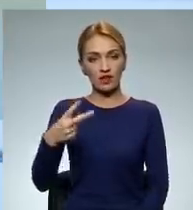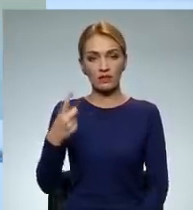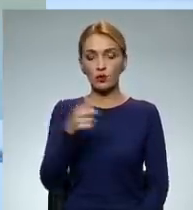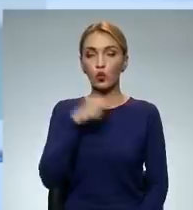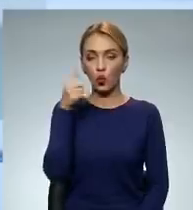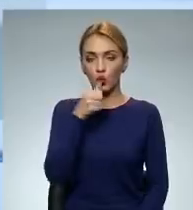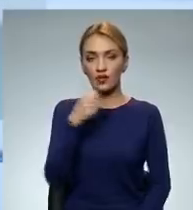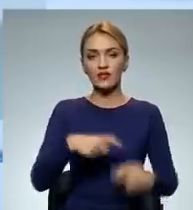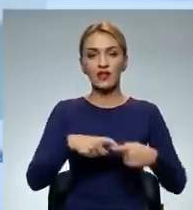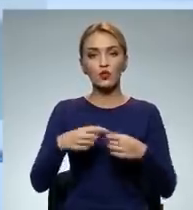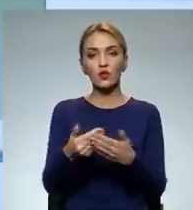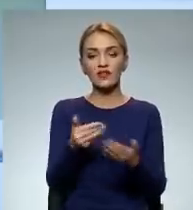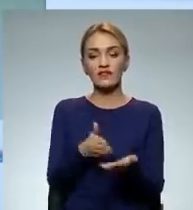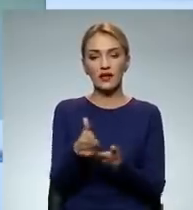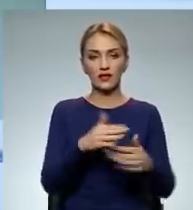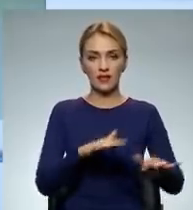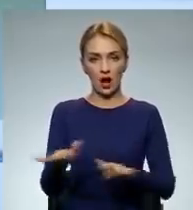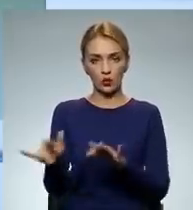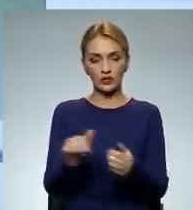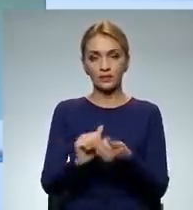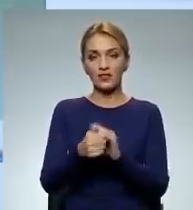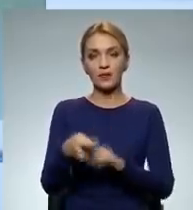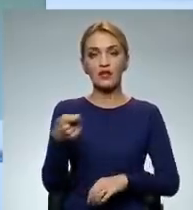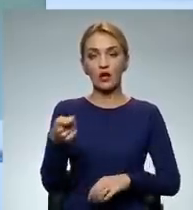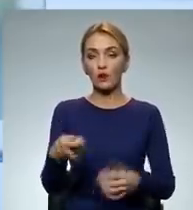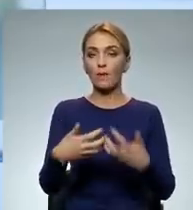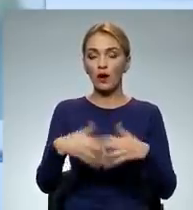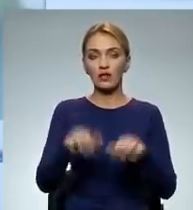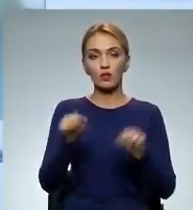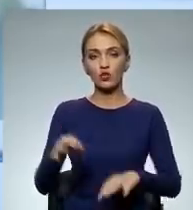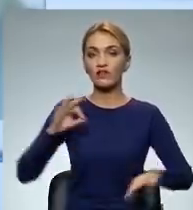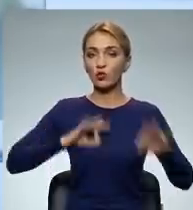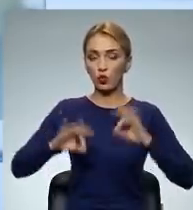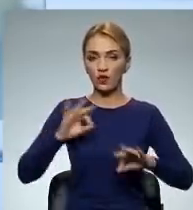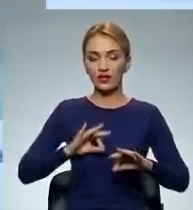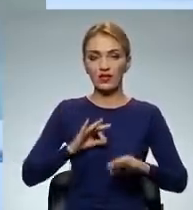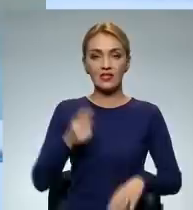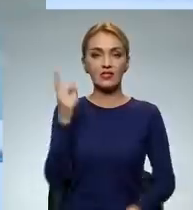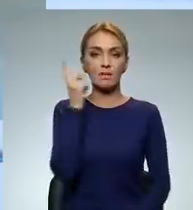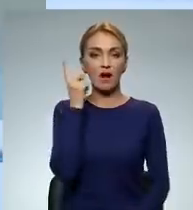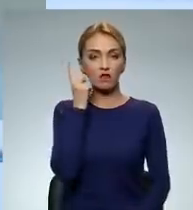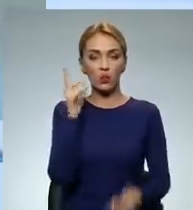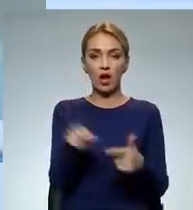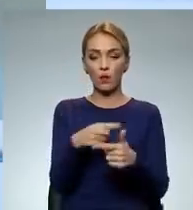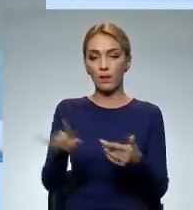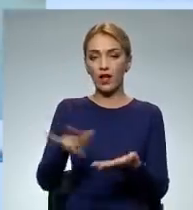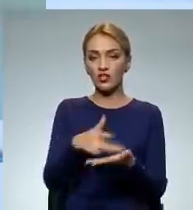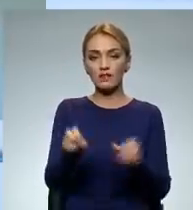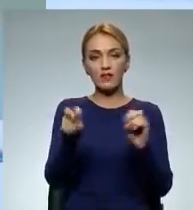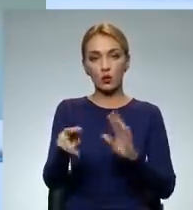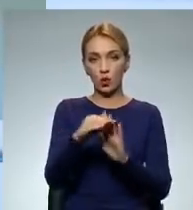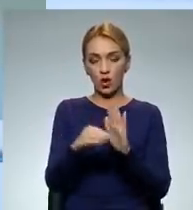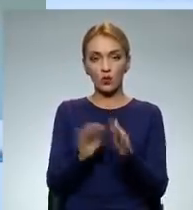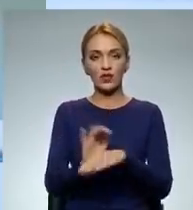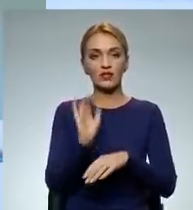року, залежно від сфери діяльності. Замість касового апарата можна буде використовувати смартфон або планшет зі спеціальною програмою та